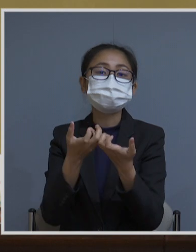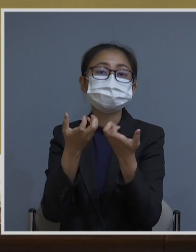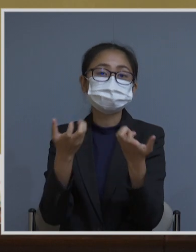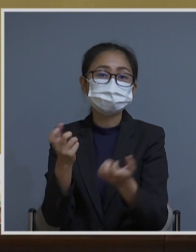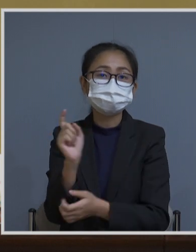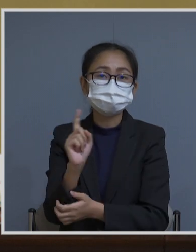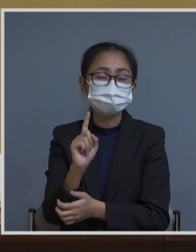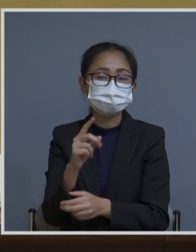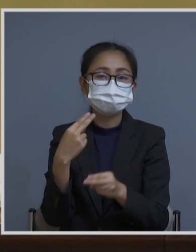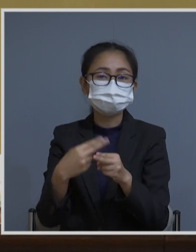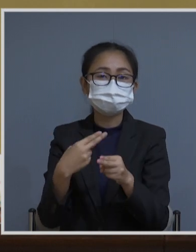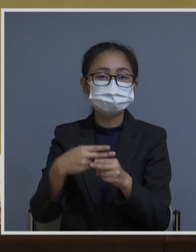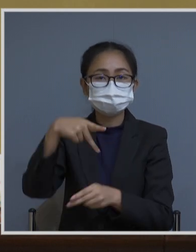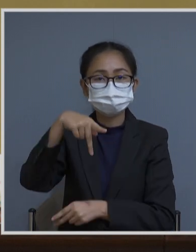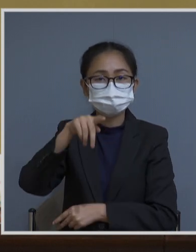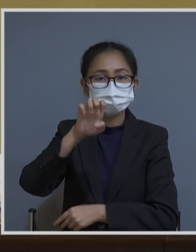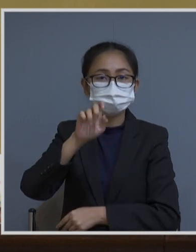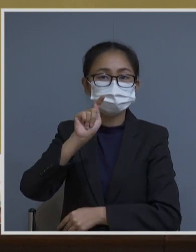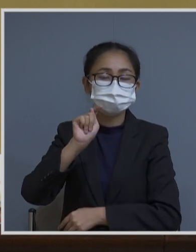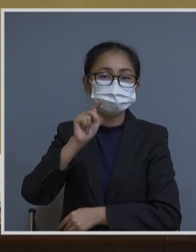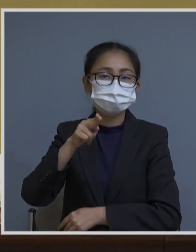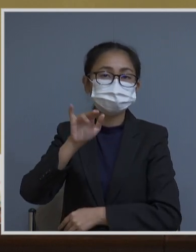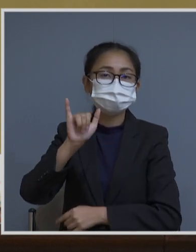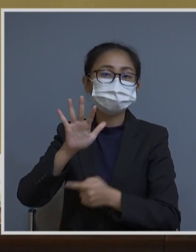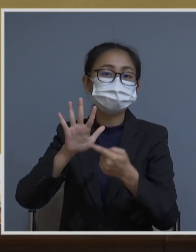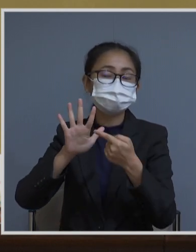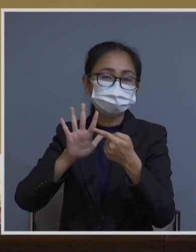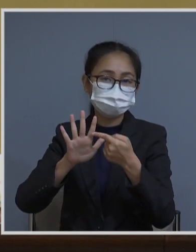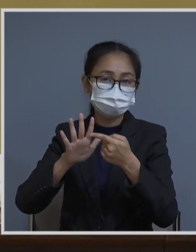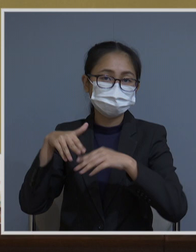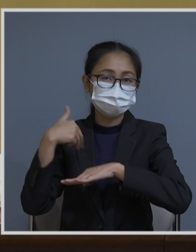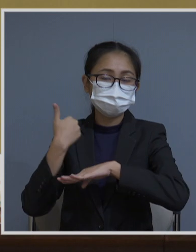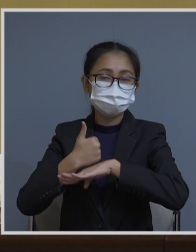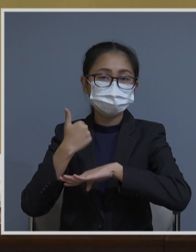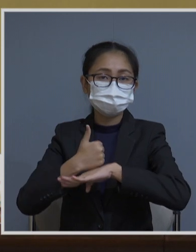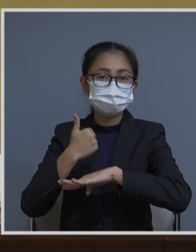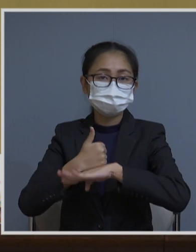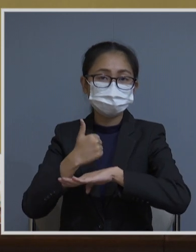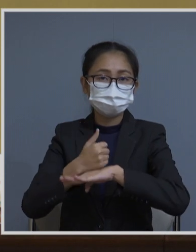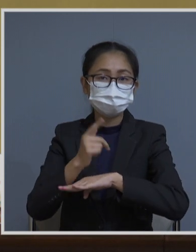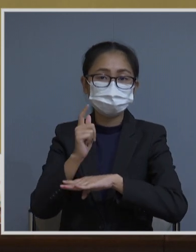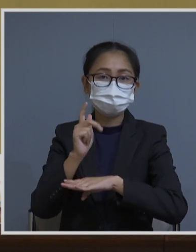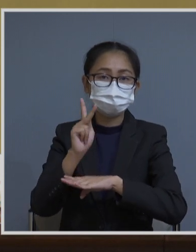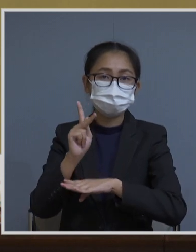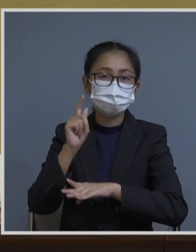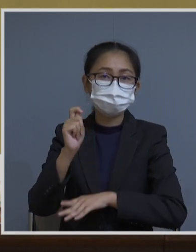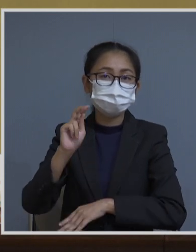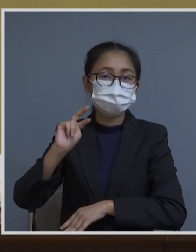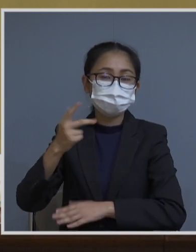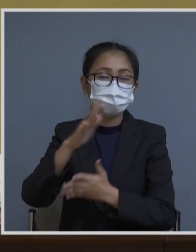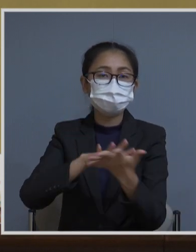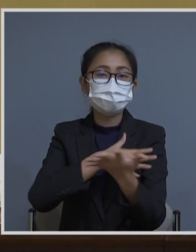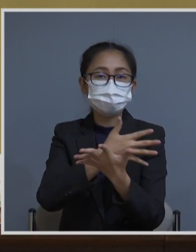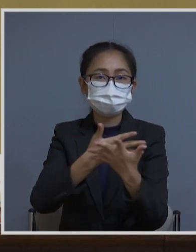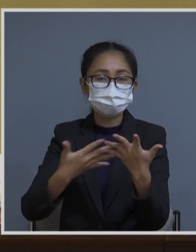นายวิทยาแก้วมีผู้อำนวยการกองแผนงานกรมชลประทานนะครับ